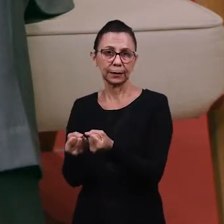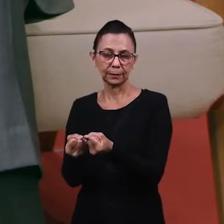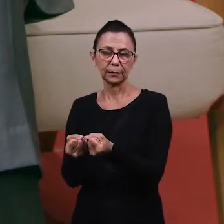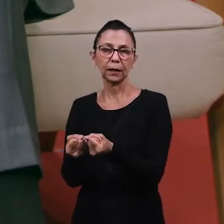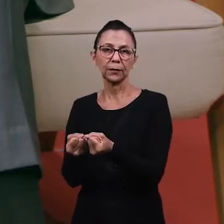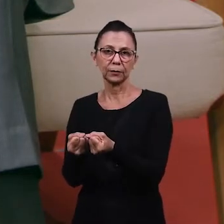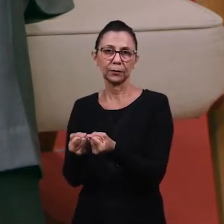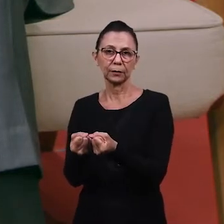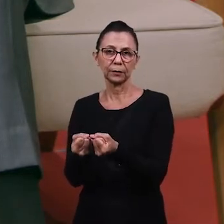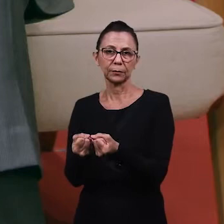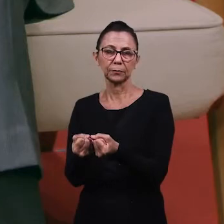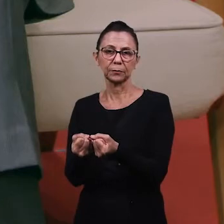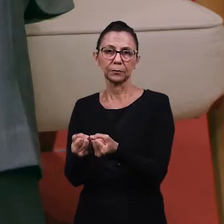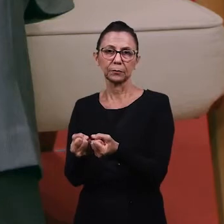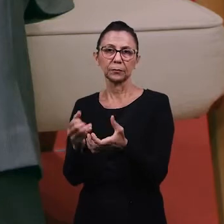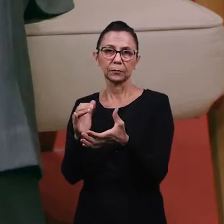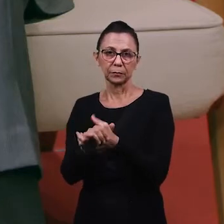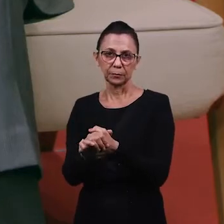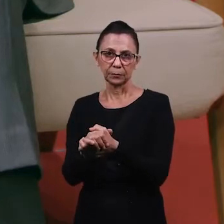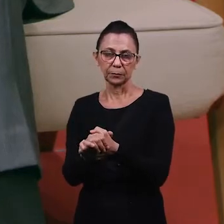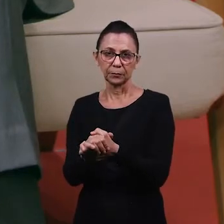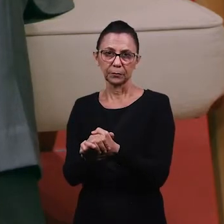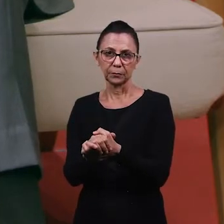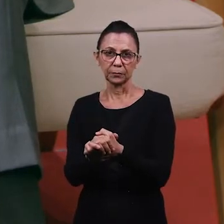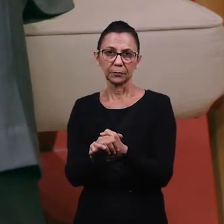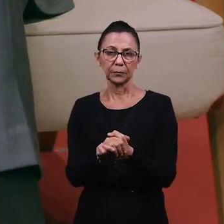En détail, quand la fiancée acceptait